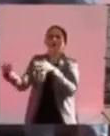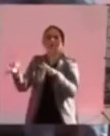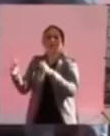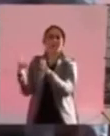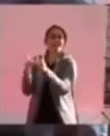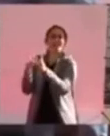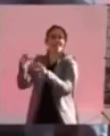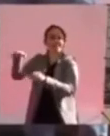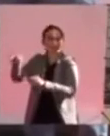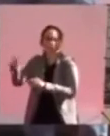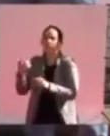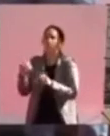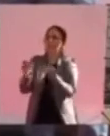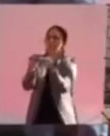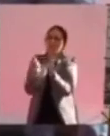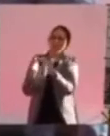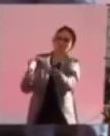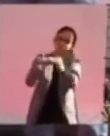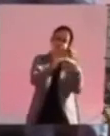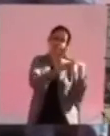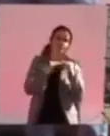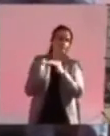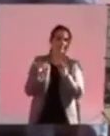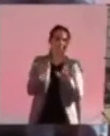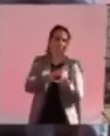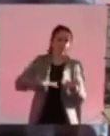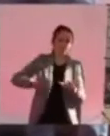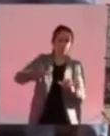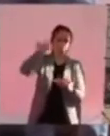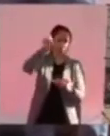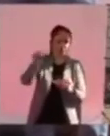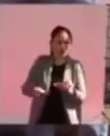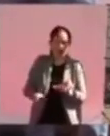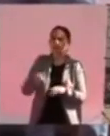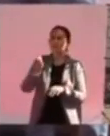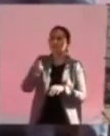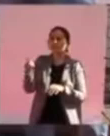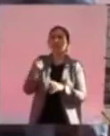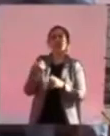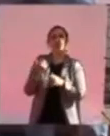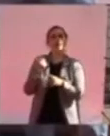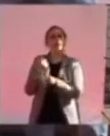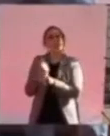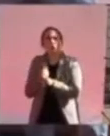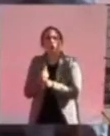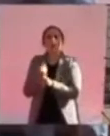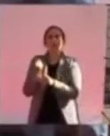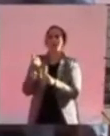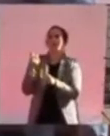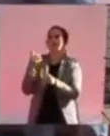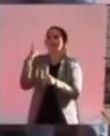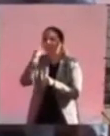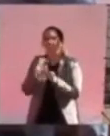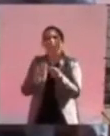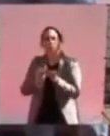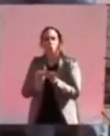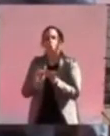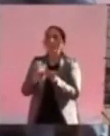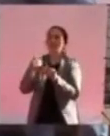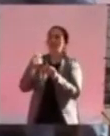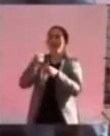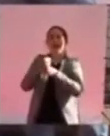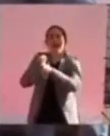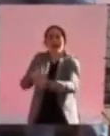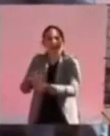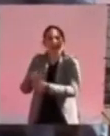territorio agendo sulle normative di autorizzazione accreditamento e convenzionamento identificando i